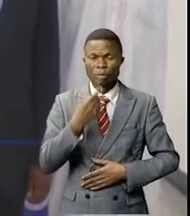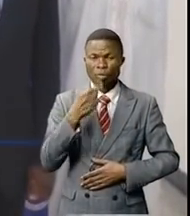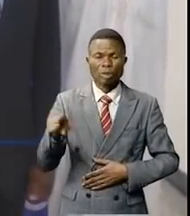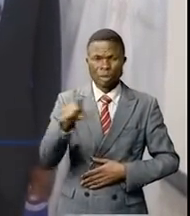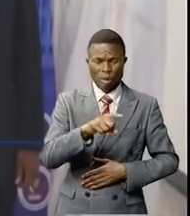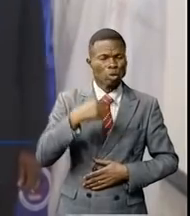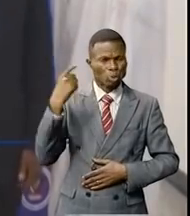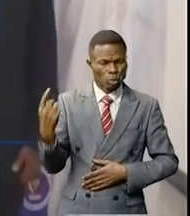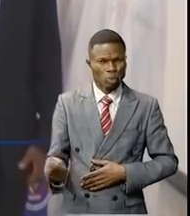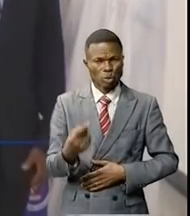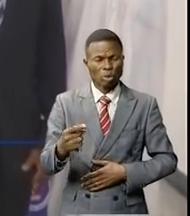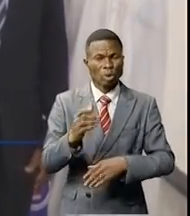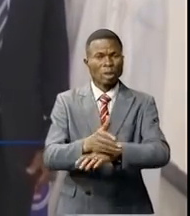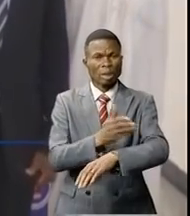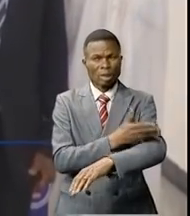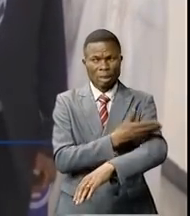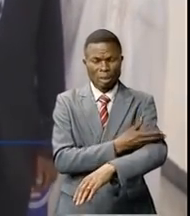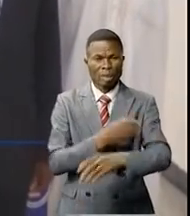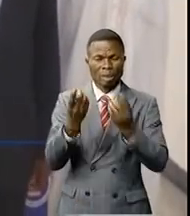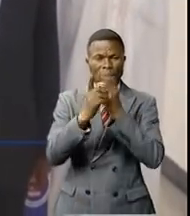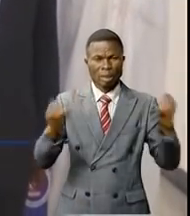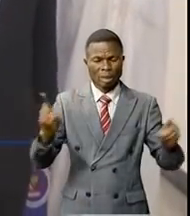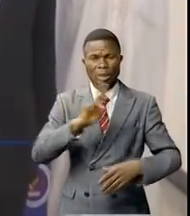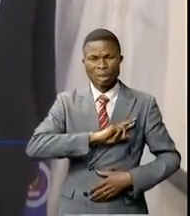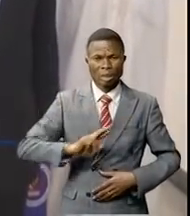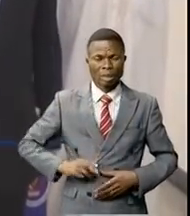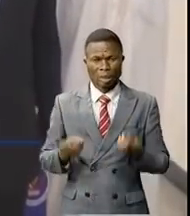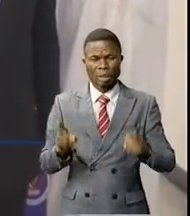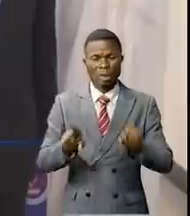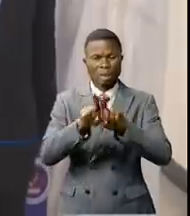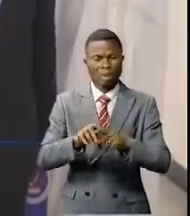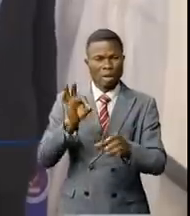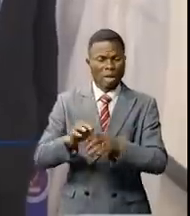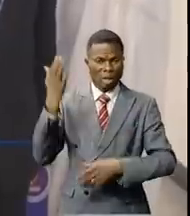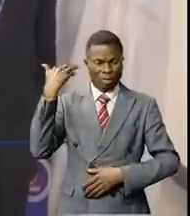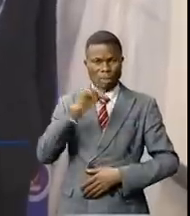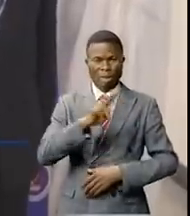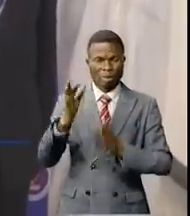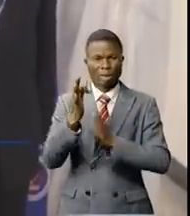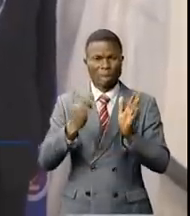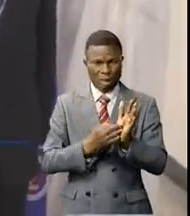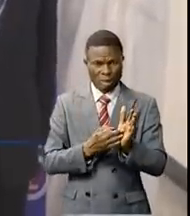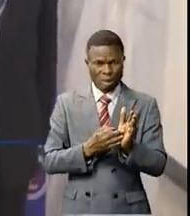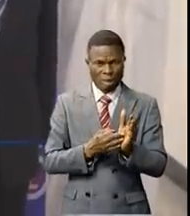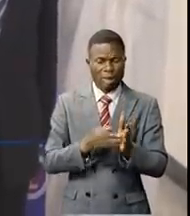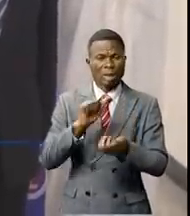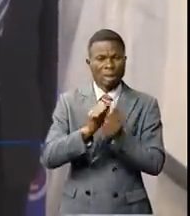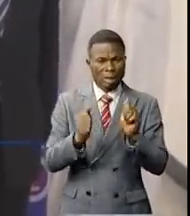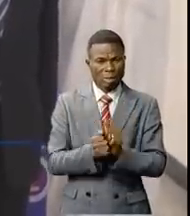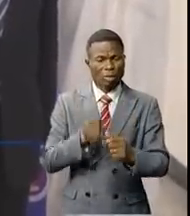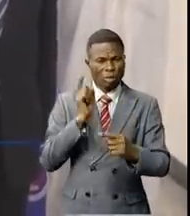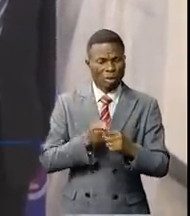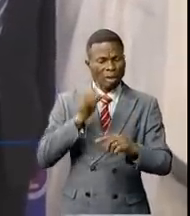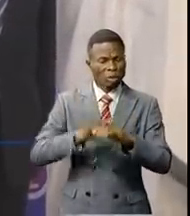maintes reprise l'évolution démocratique on est blessé et surtout les dernières élections on sent un cas d'école pour tout le continent